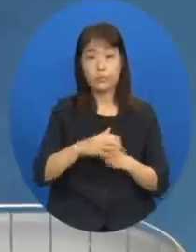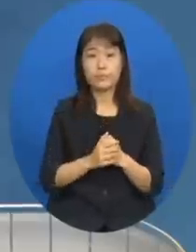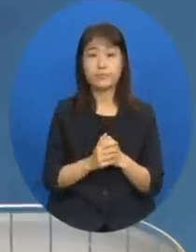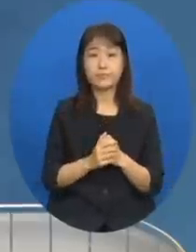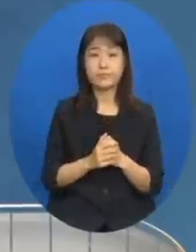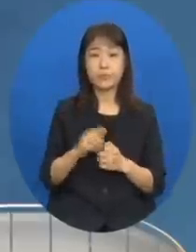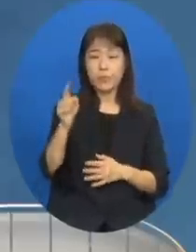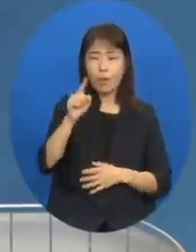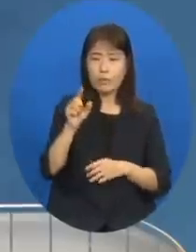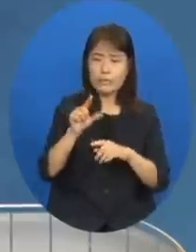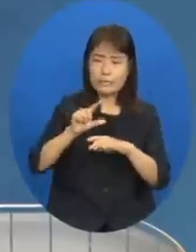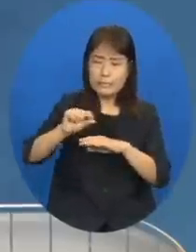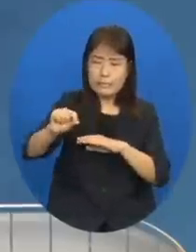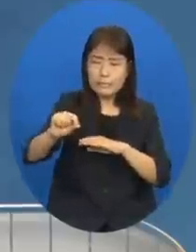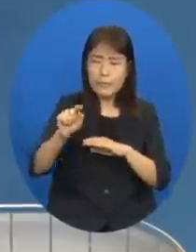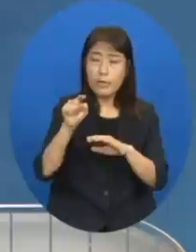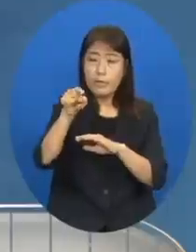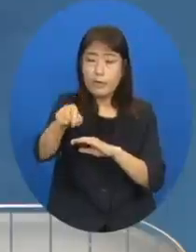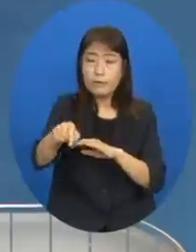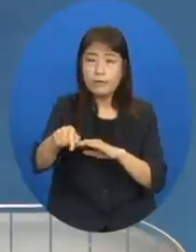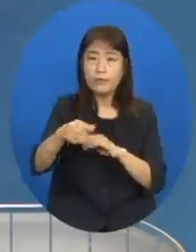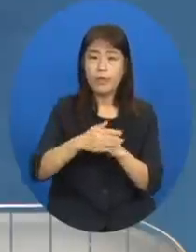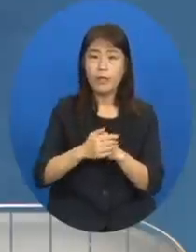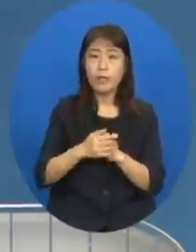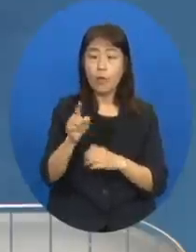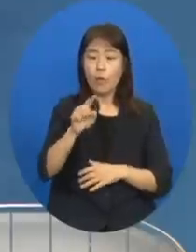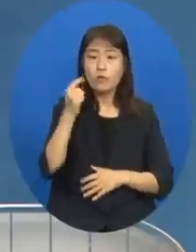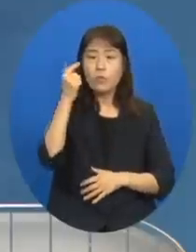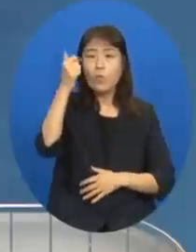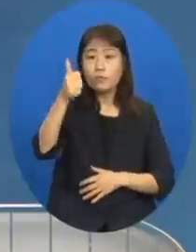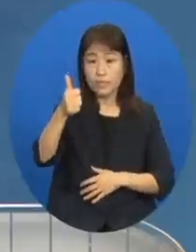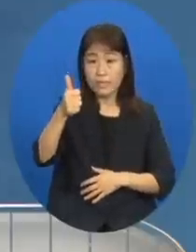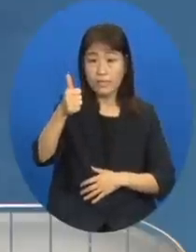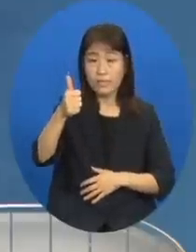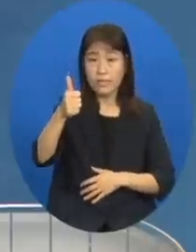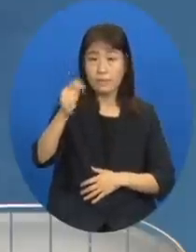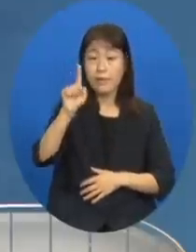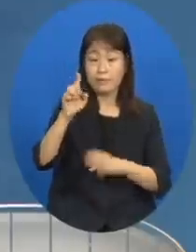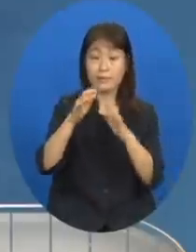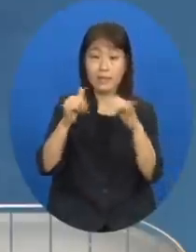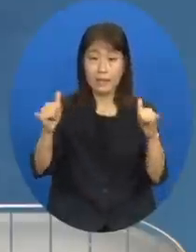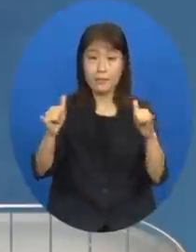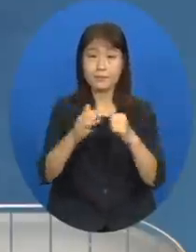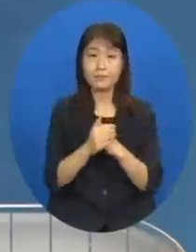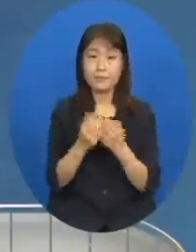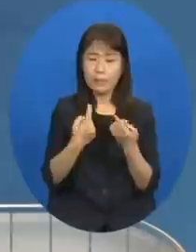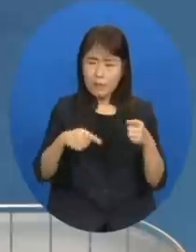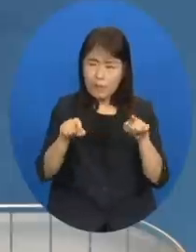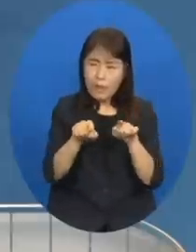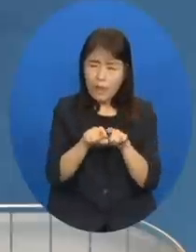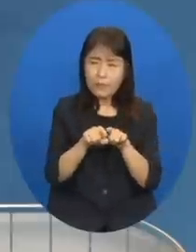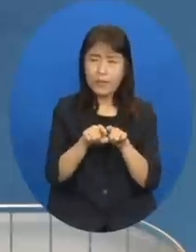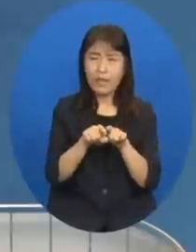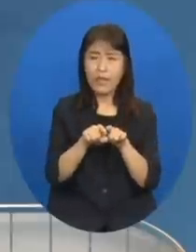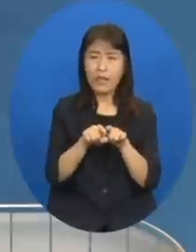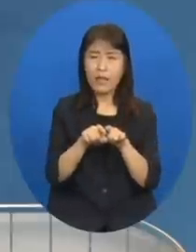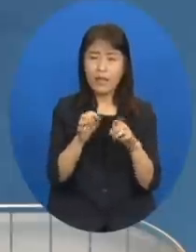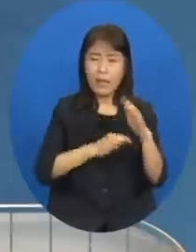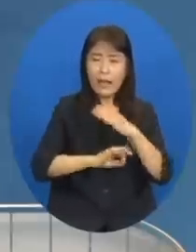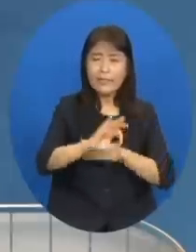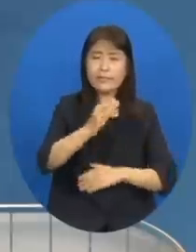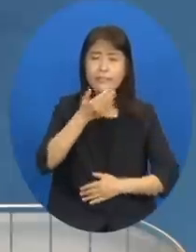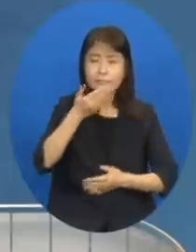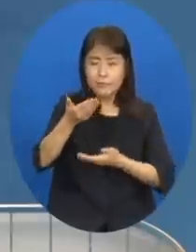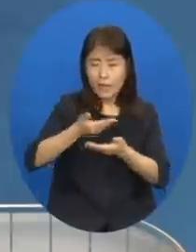오늘 지방에 갔더니 목사님 한 분이 꼭 식사 대접을 하시겠다고 하셔서 아침 식사 때 식사하시면서